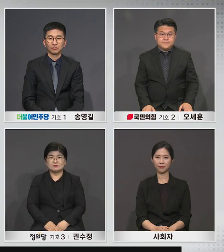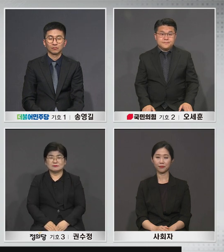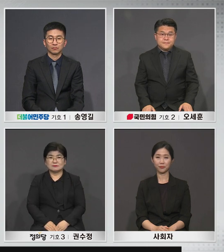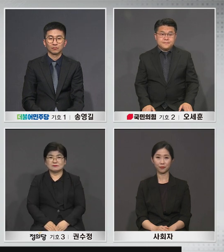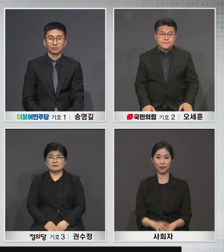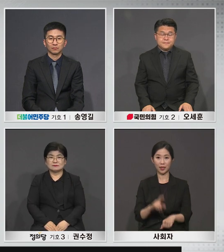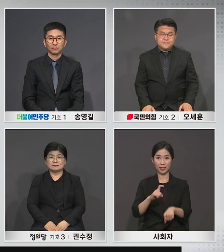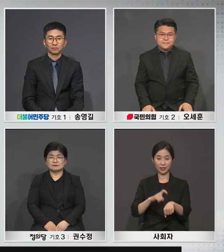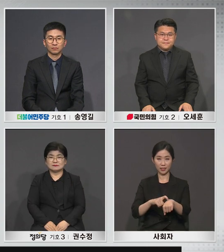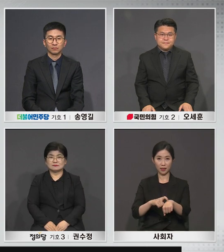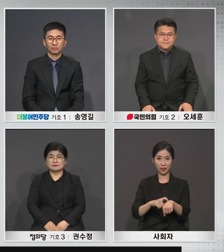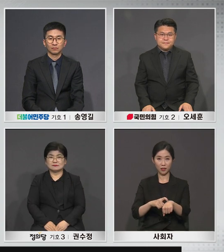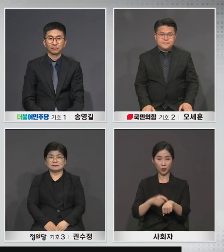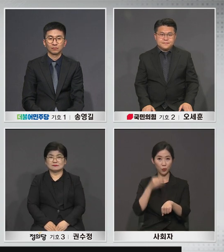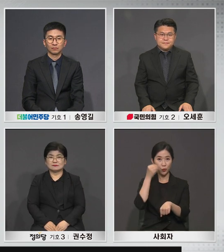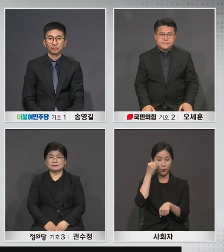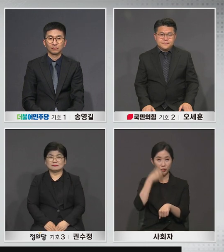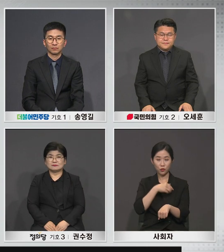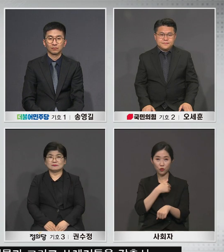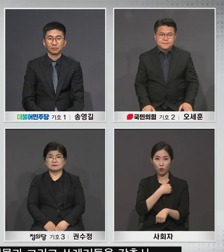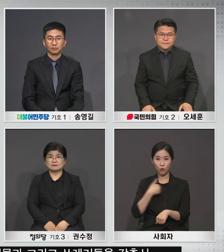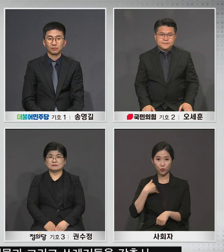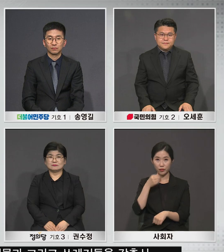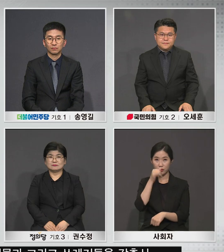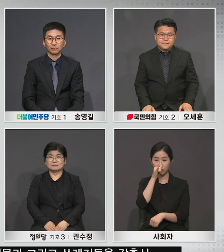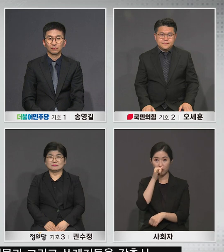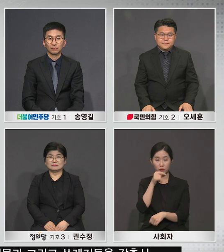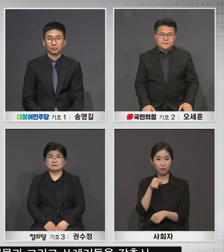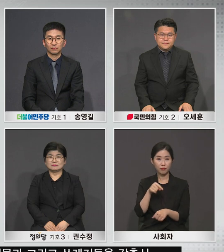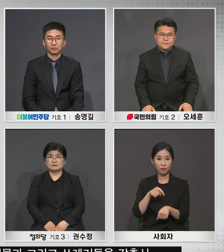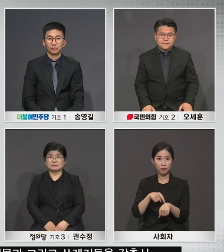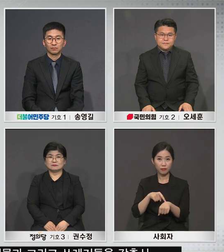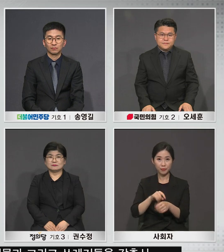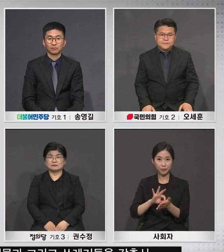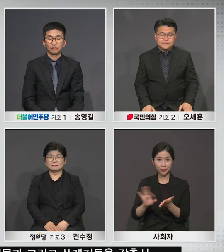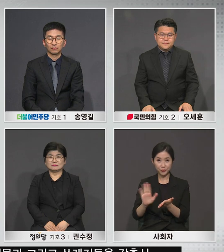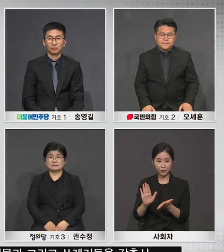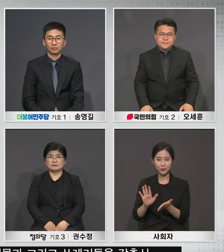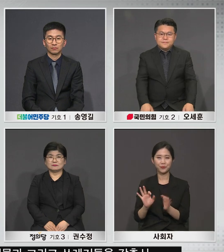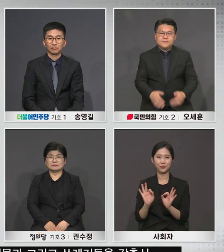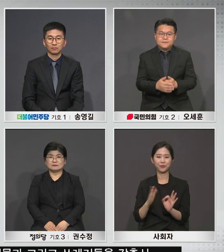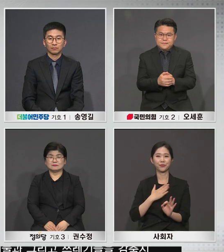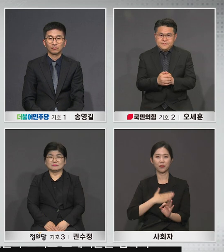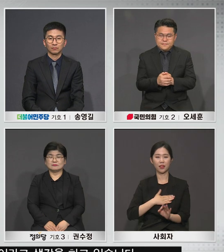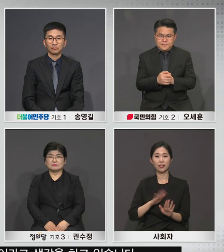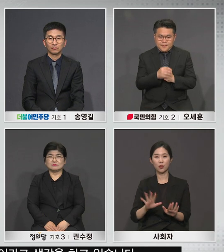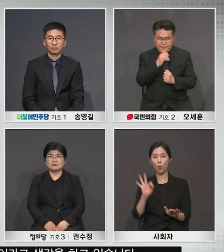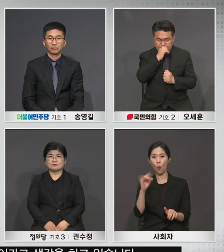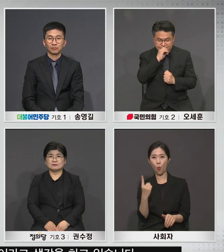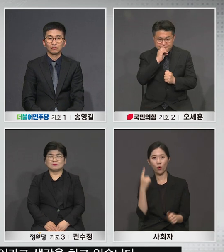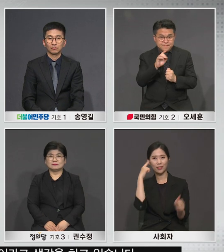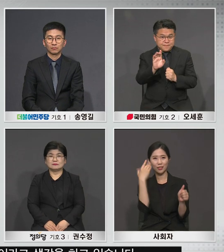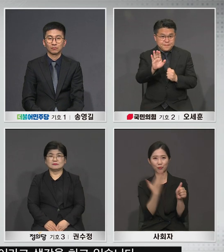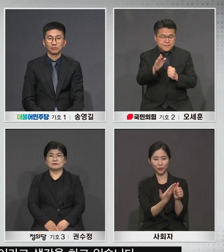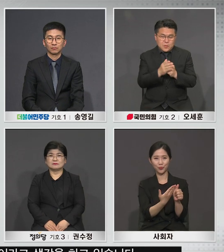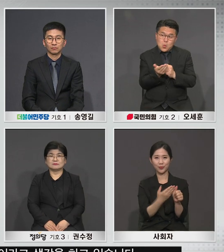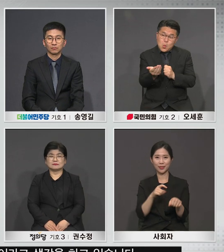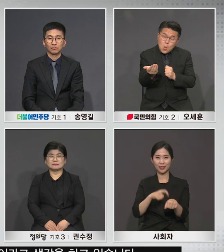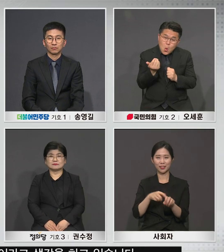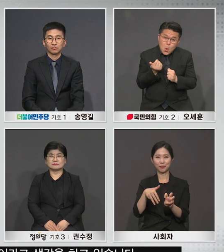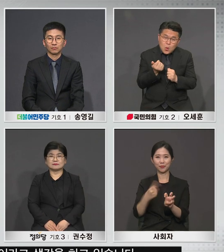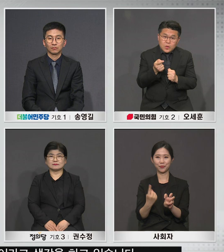시간 남으셨는데 상관없으십니까? 답변 시간? 네, 그럼 바로 오세훈 후보님 질문 30초 드립니다. 아까